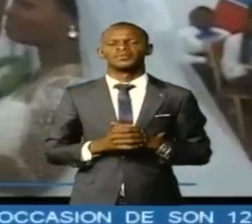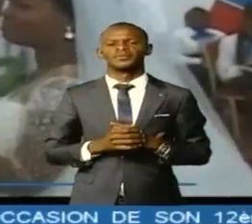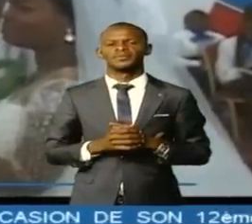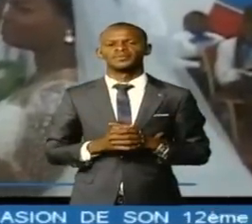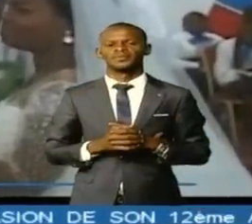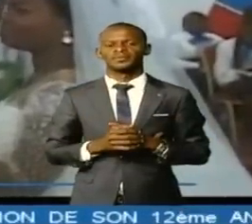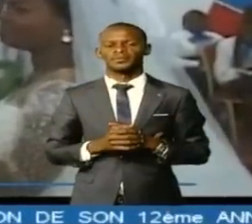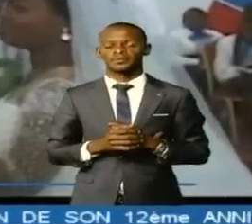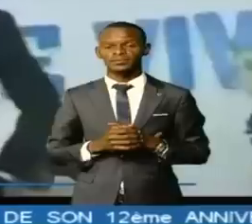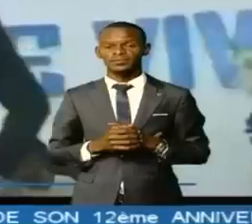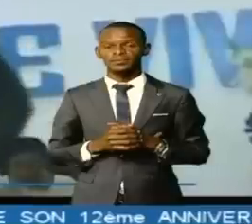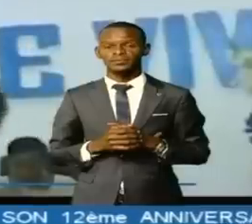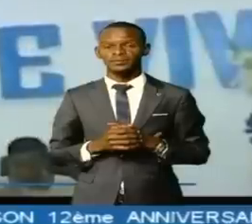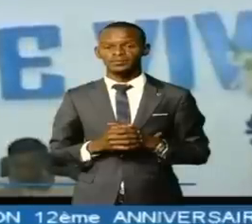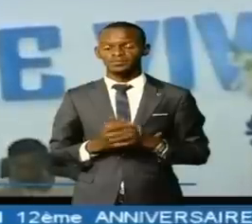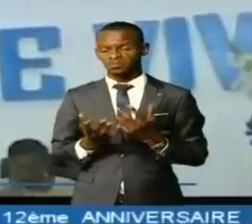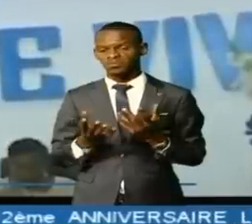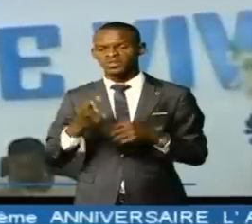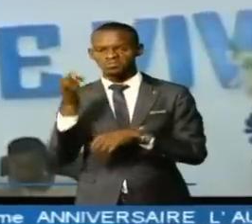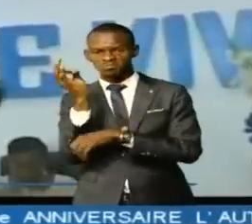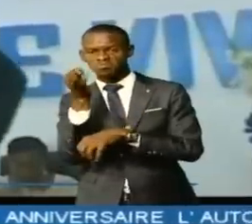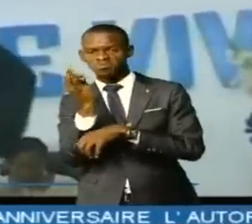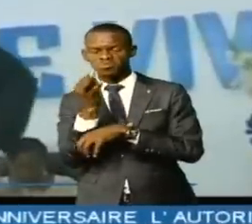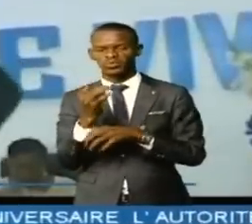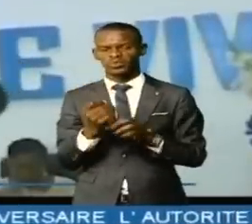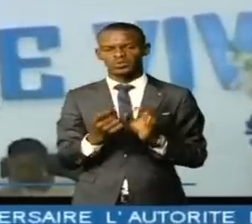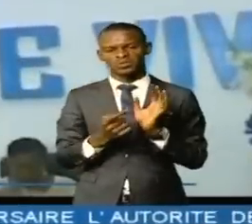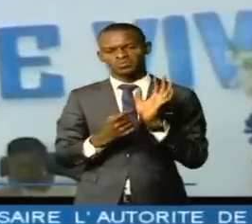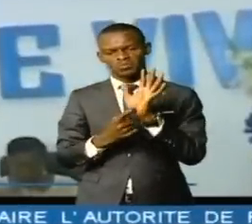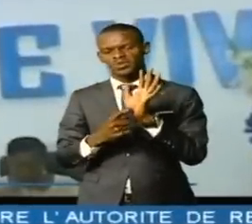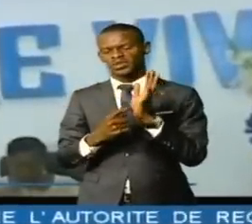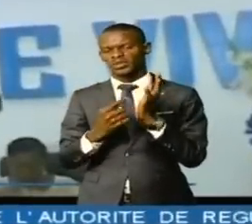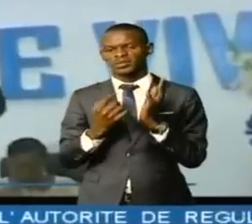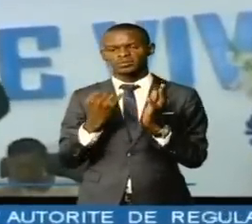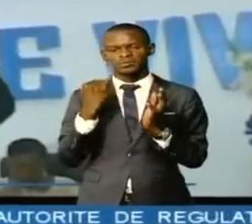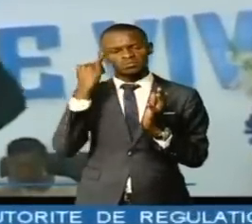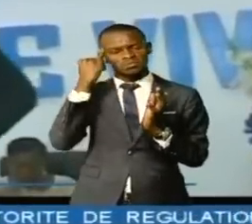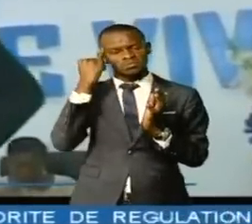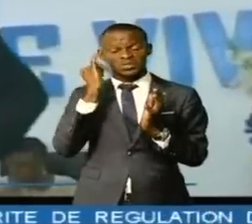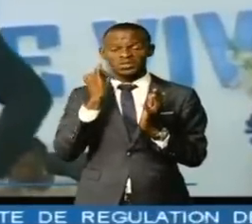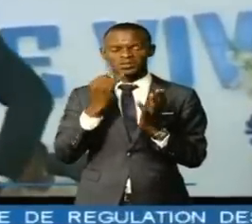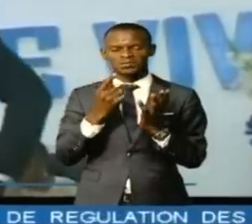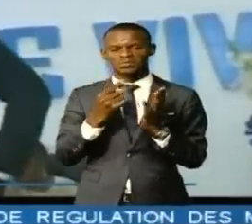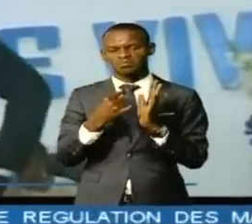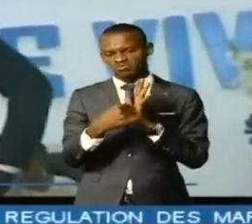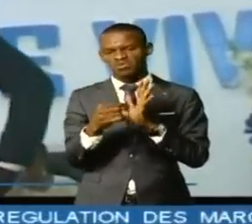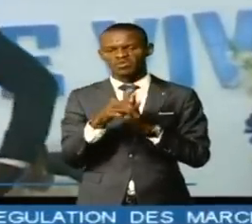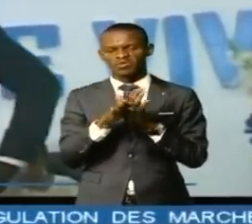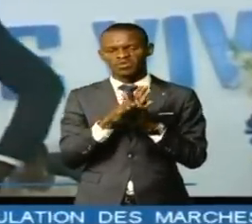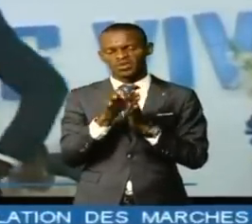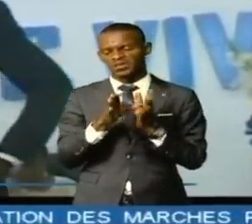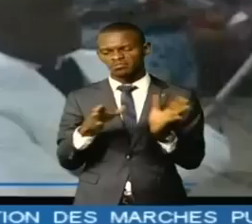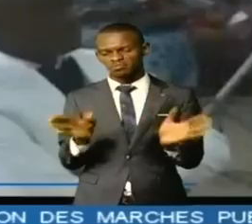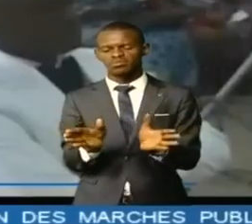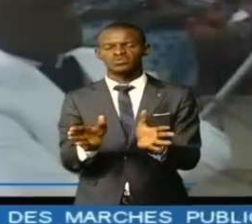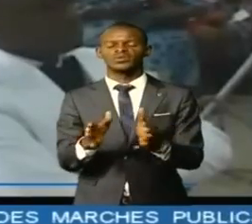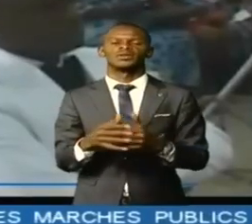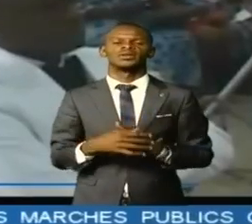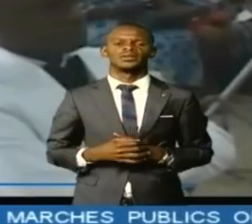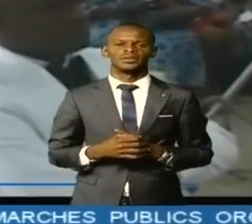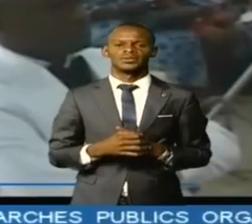mariés, enseignement soutenu par la recommandation et les conseils tirés de l'épître des Corinthiens et les livres de Genèse